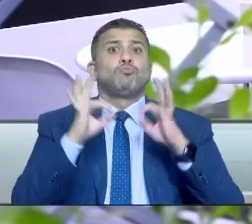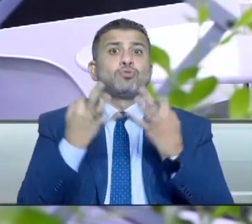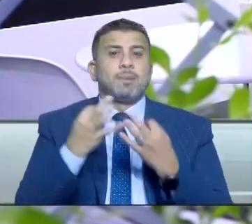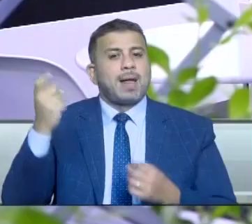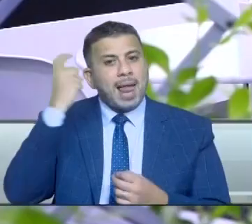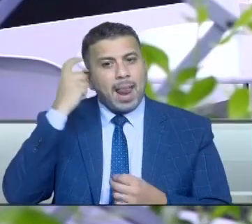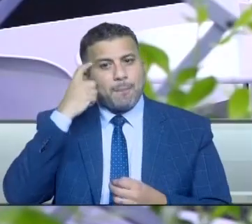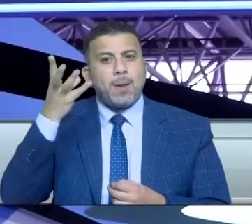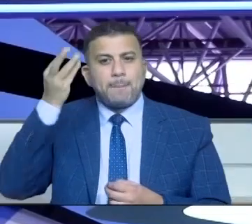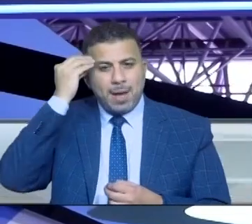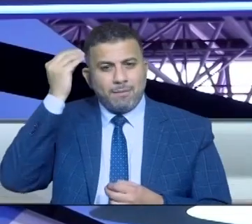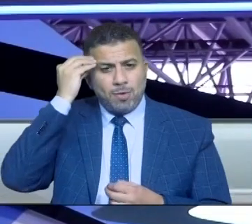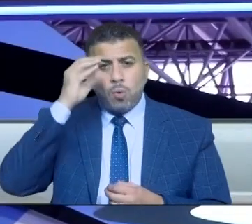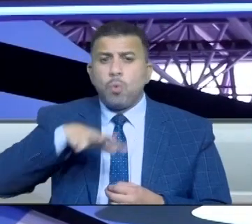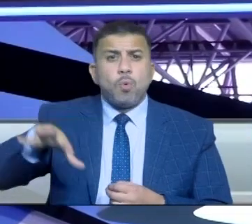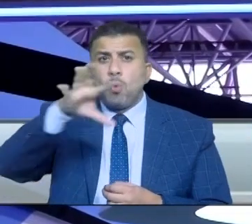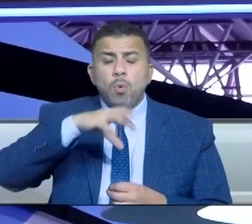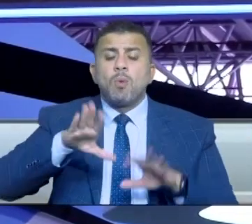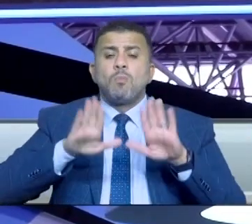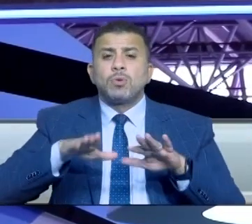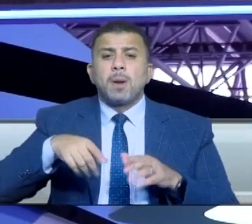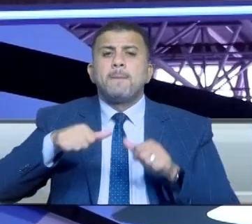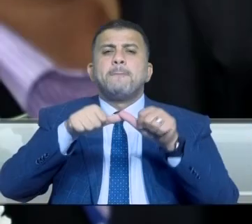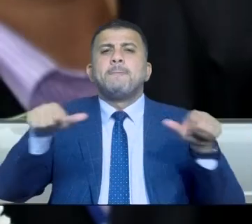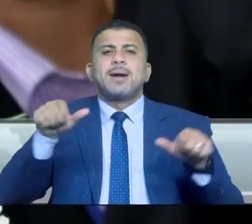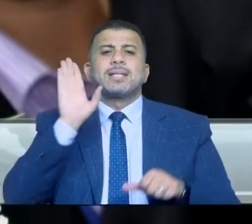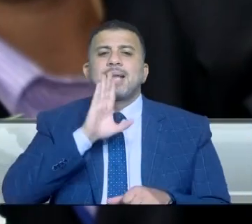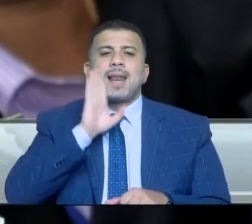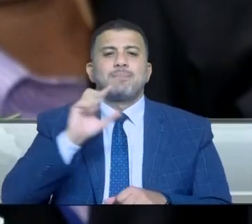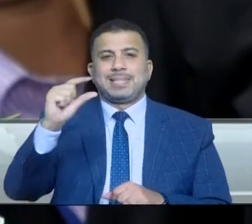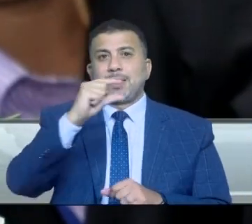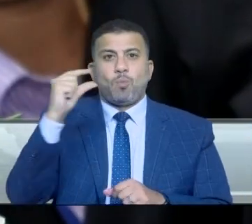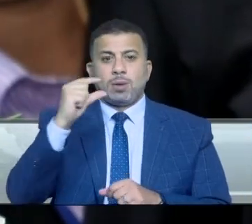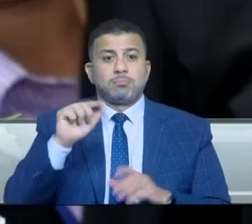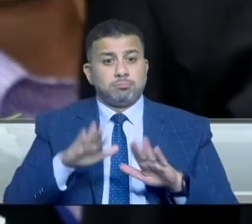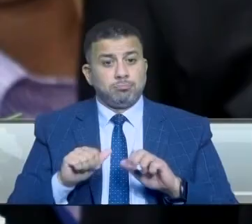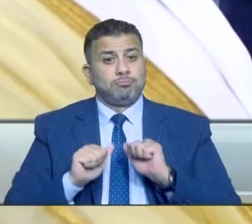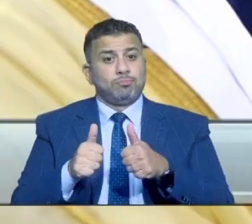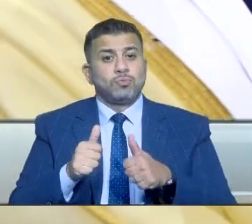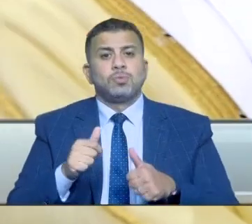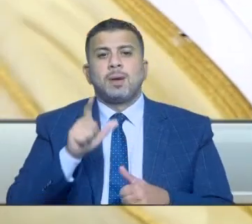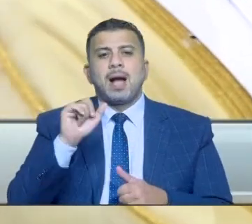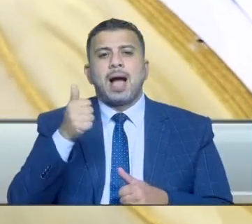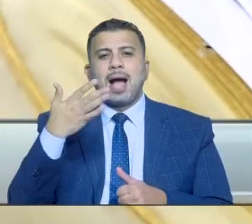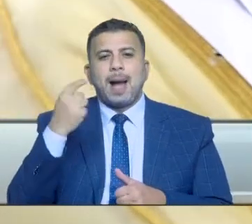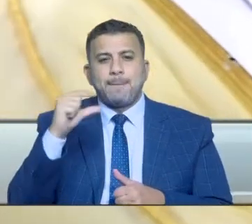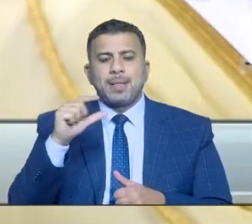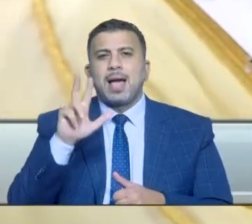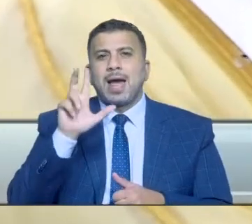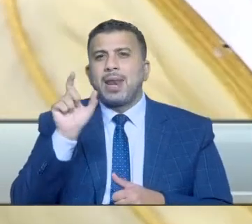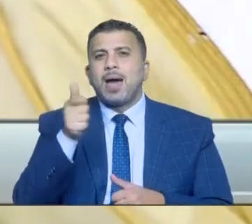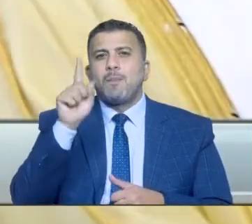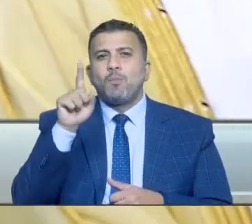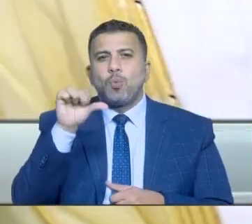العلم والمعرفة، كل هذا نجده هنا في معرض التعليم الدولي الذي حضره سعادة أحمد محمد عبيد النابودة